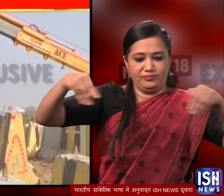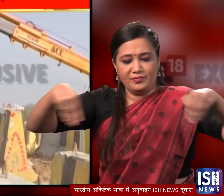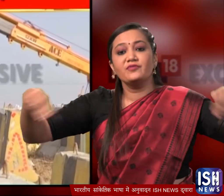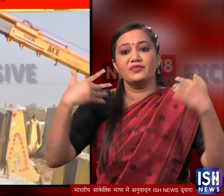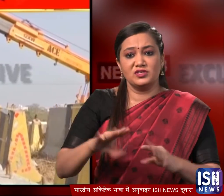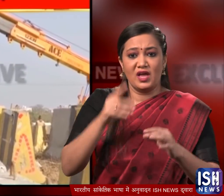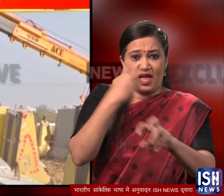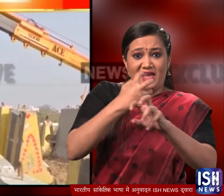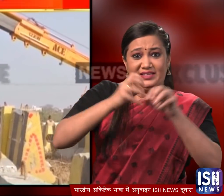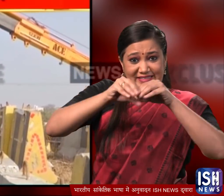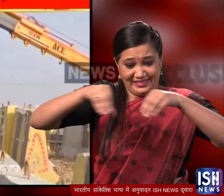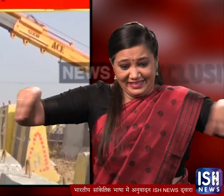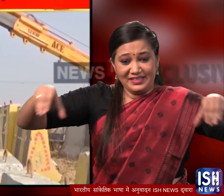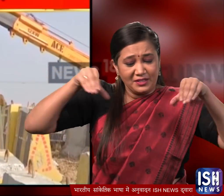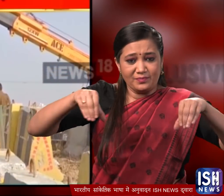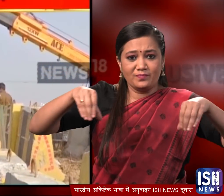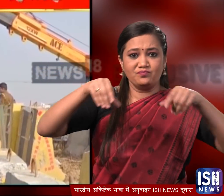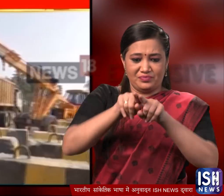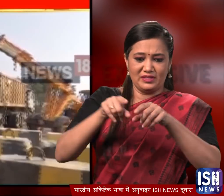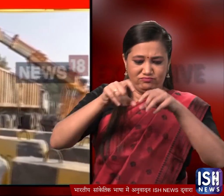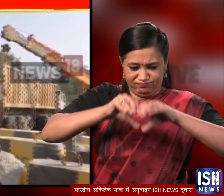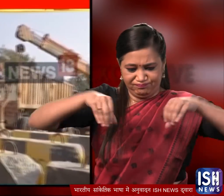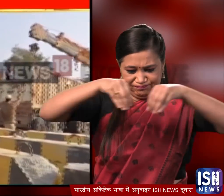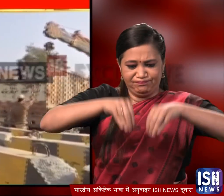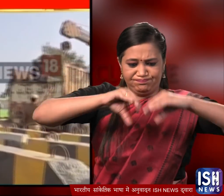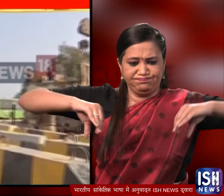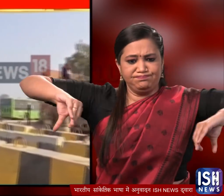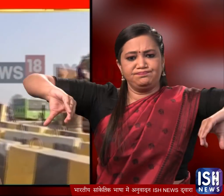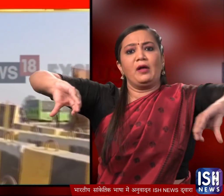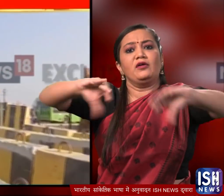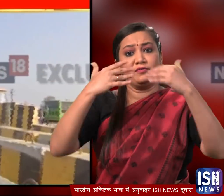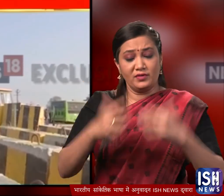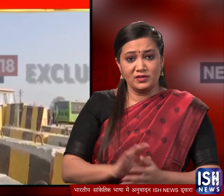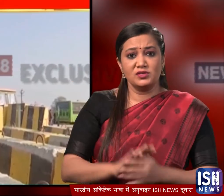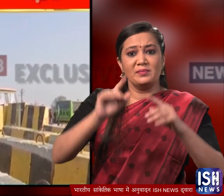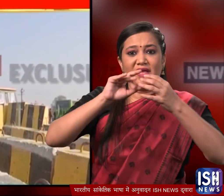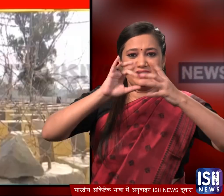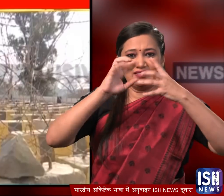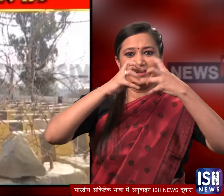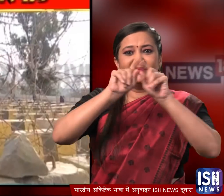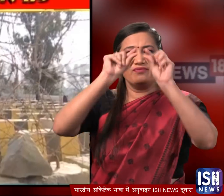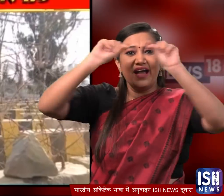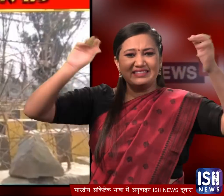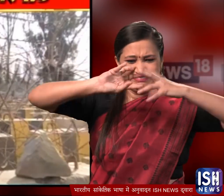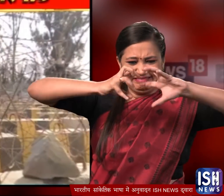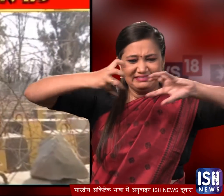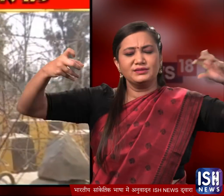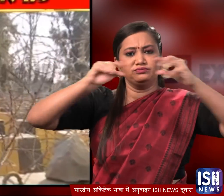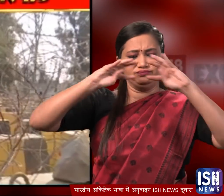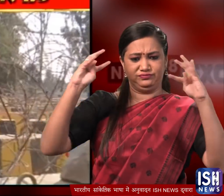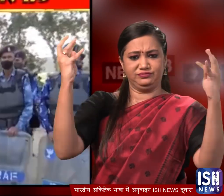पर रखवाया। पत्थरों के बैरिकेड के कई घेरे बनाए गए और इसके साथ ही कटीले तार भी